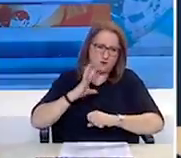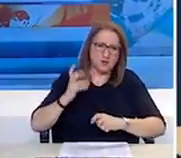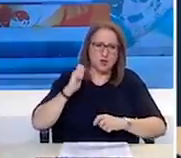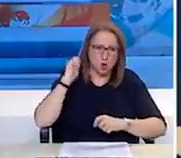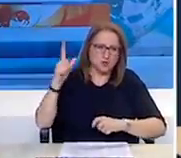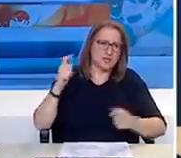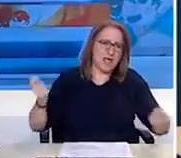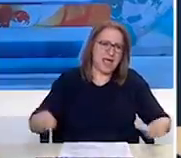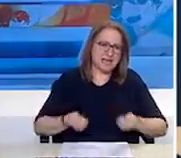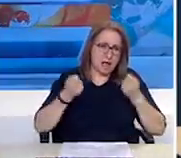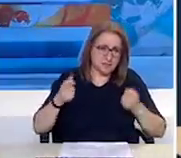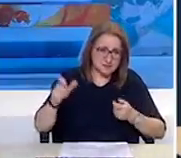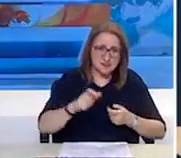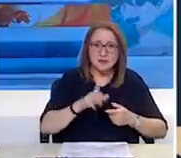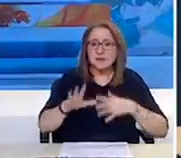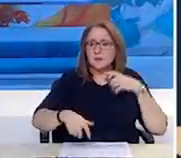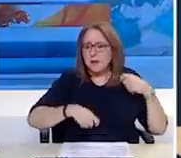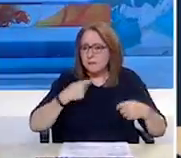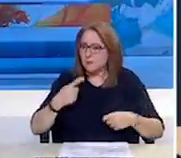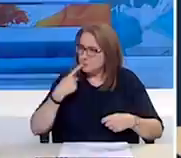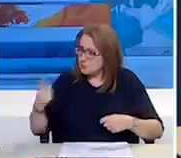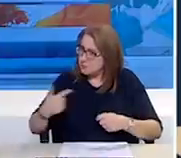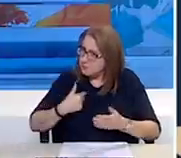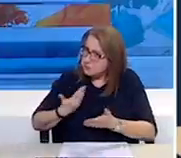Τους προτείναμε μάλιστα εναλλακτικές ημερομηνίες για τους